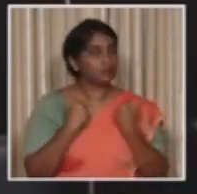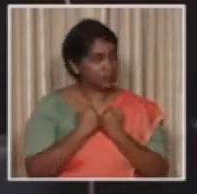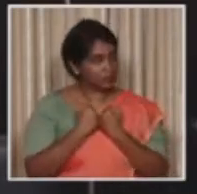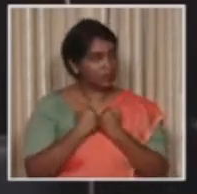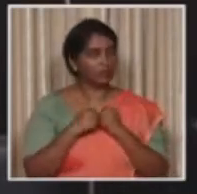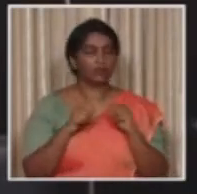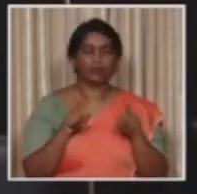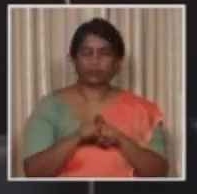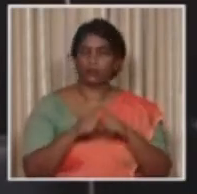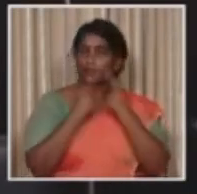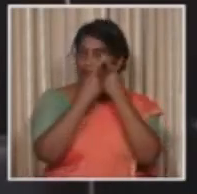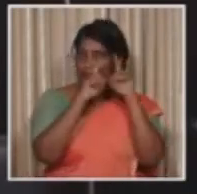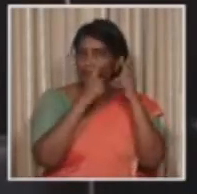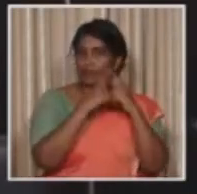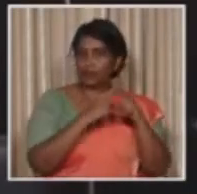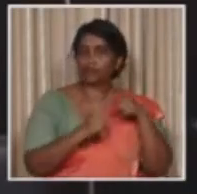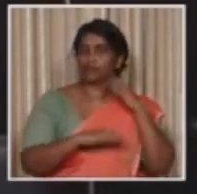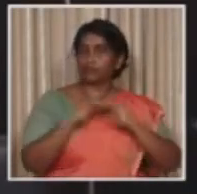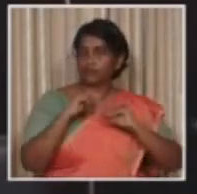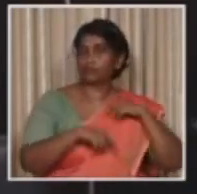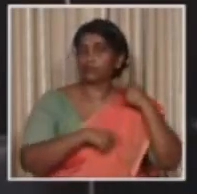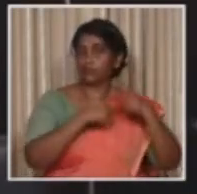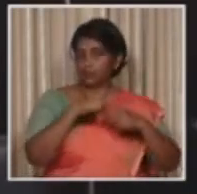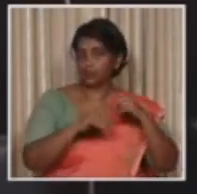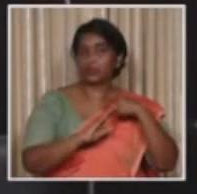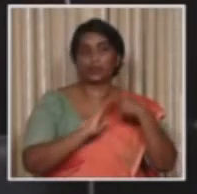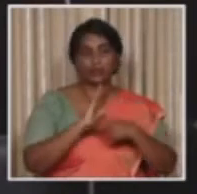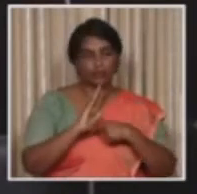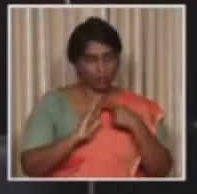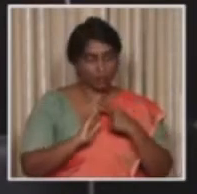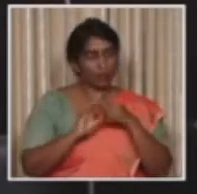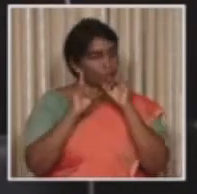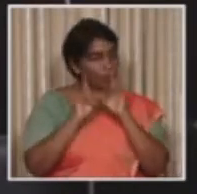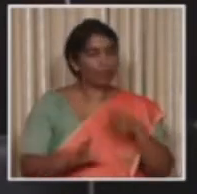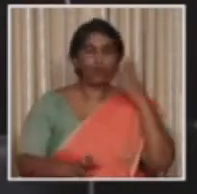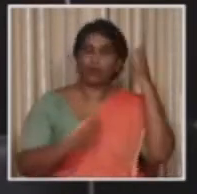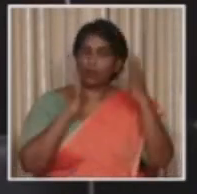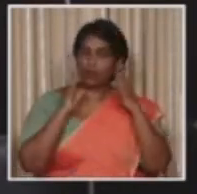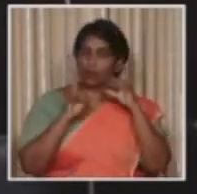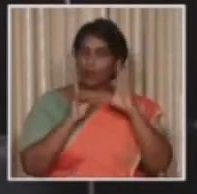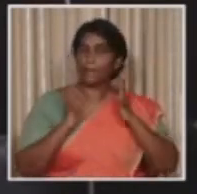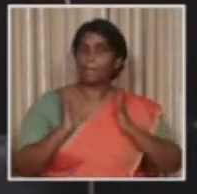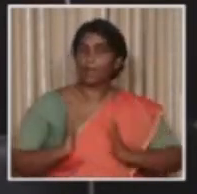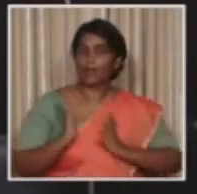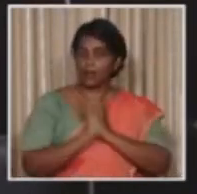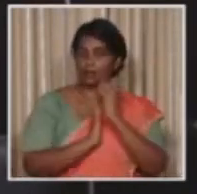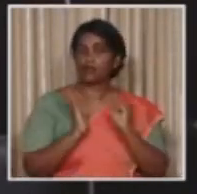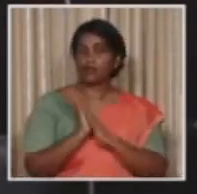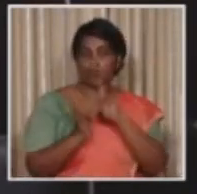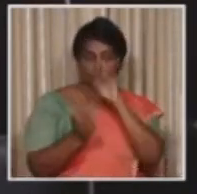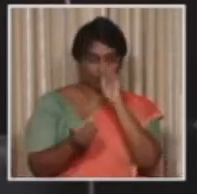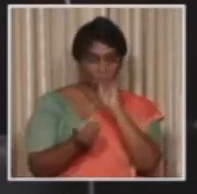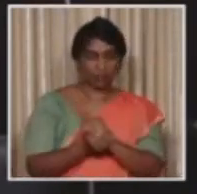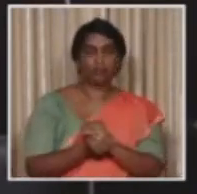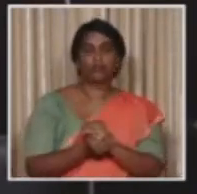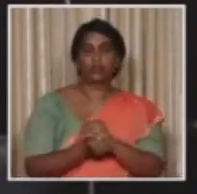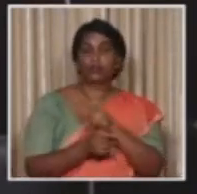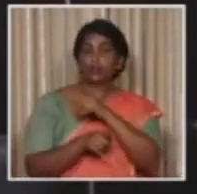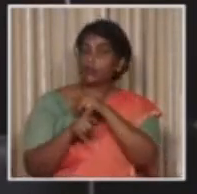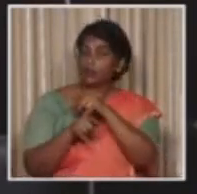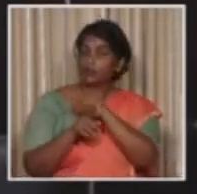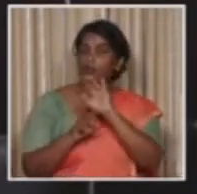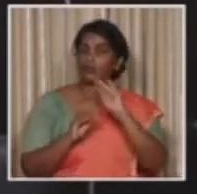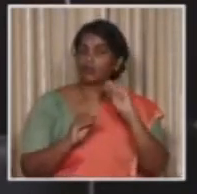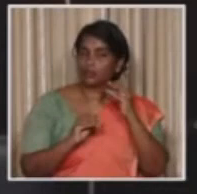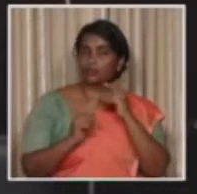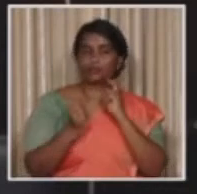ඇතුළු විවිධ යාන්ත්‍රණ තිබුණත් මේ රටේ ඒ වගේම මේ ලෝකයේ මේ මානව හිමිකම් සුරකින්න ඒවා යම්